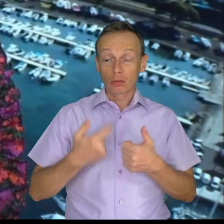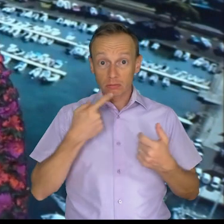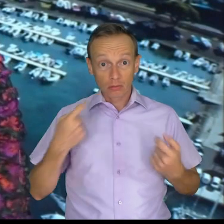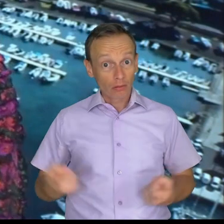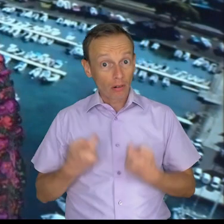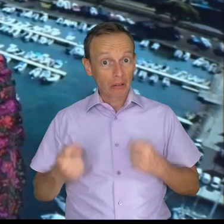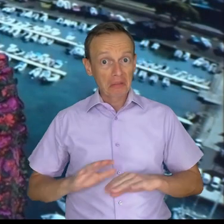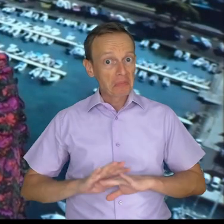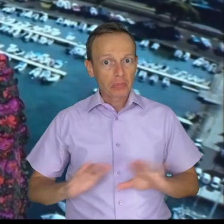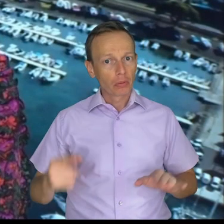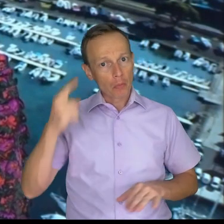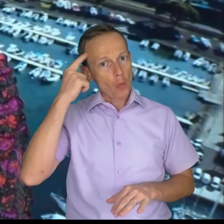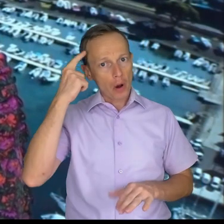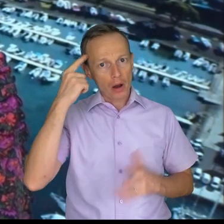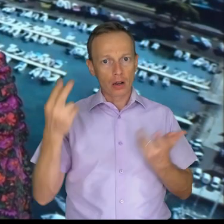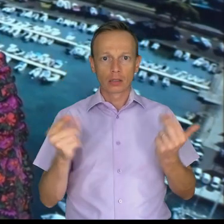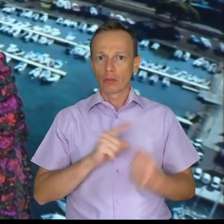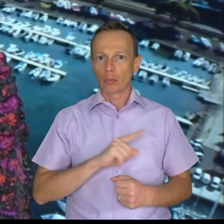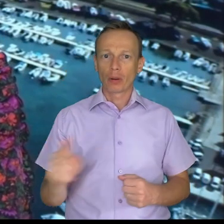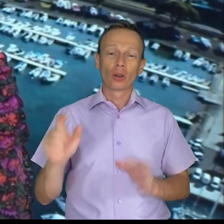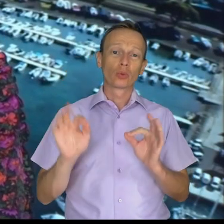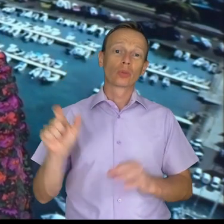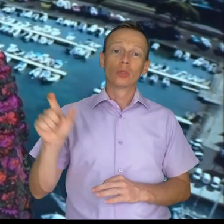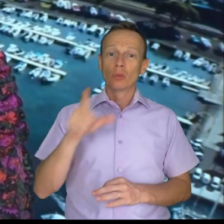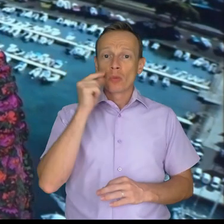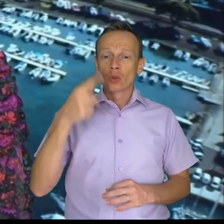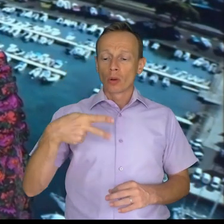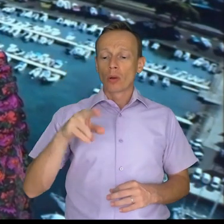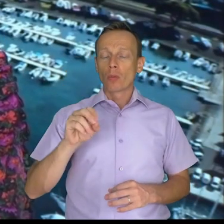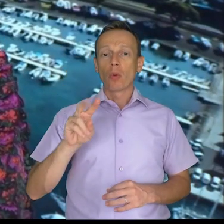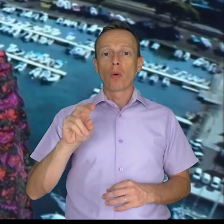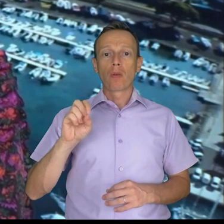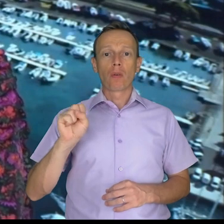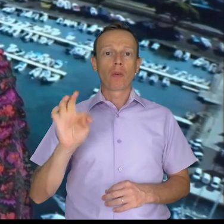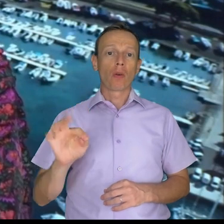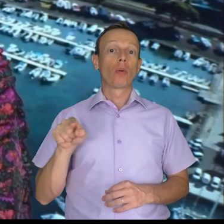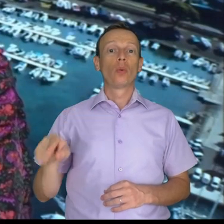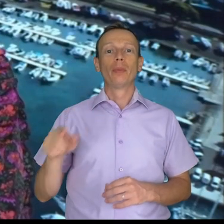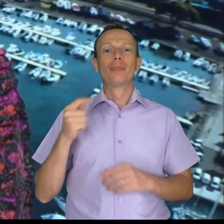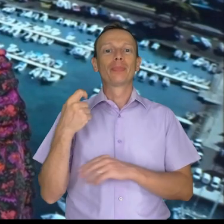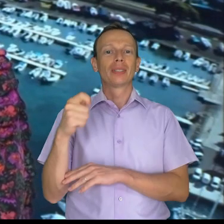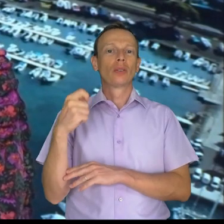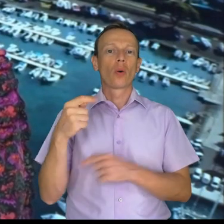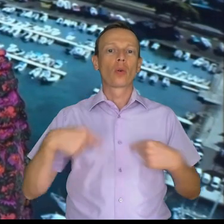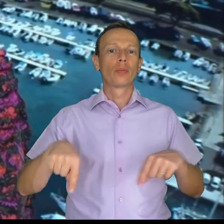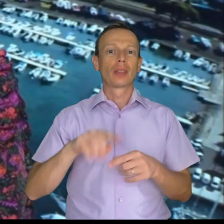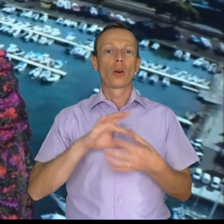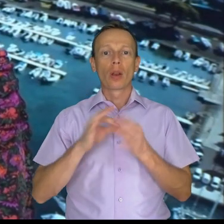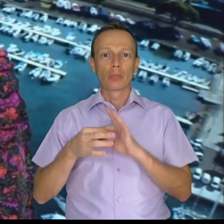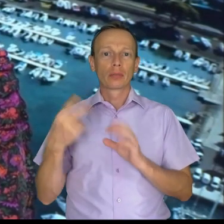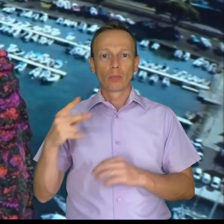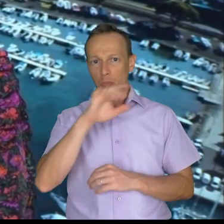athlètes ne s'entraînent plus. Leur morale est au plus bas, nous dit Louis Provost, le président du comité olympique de Polynésie, à Ibrahim Ahmed